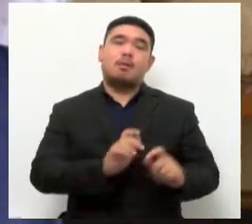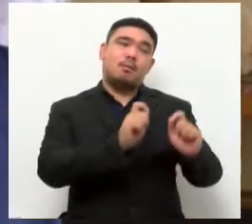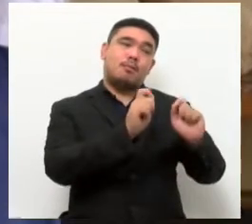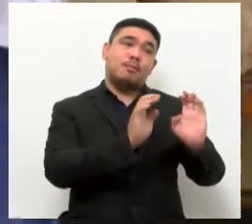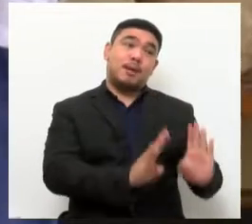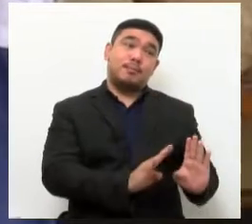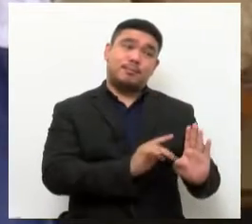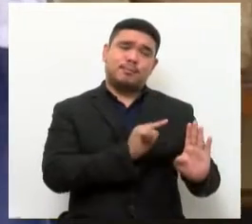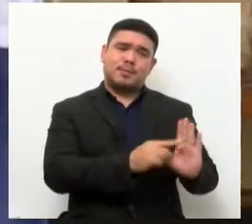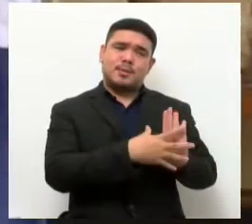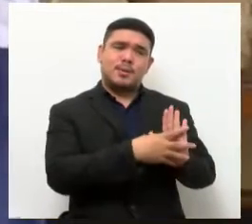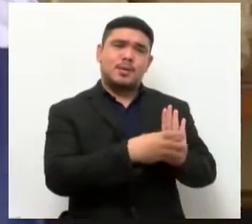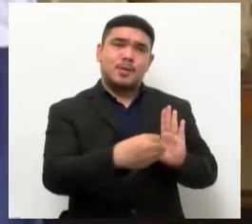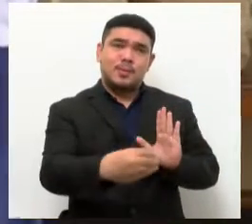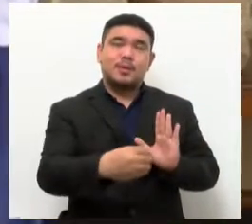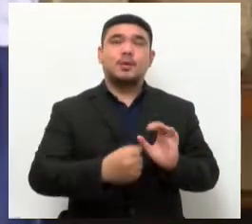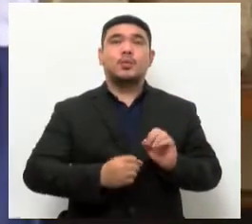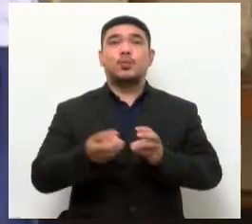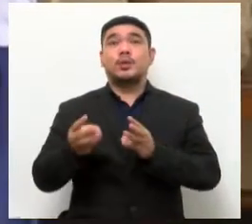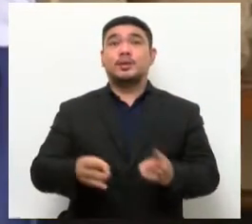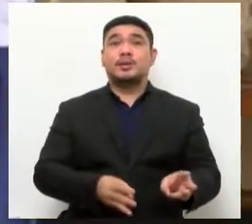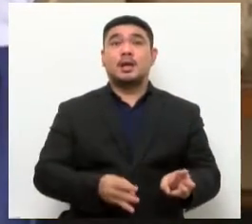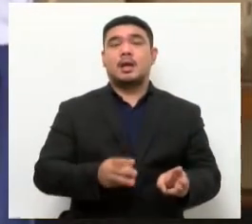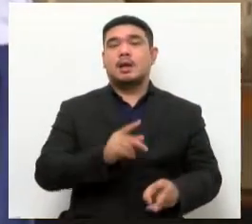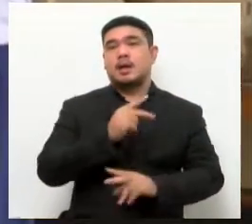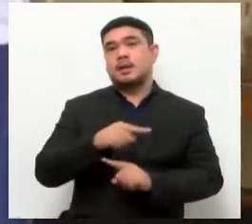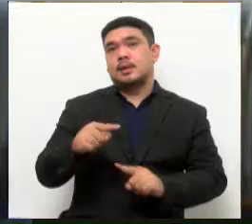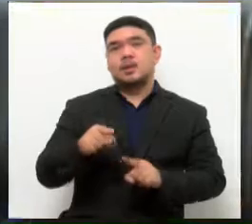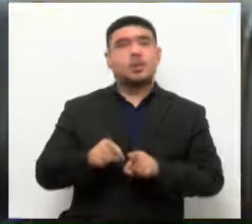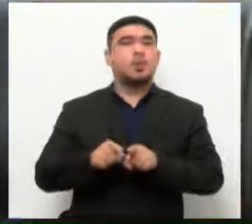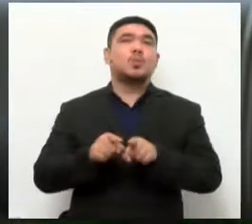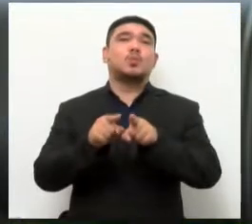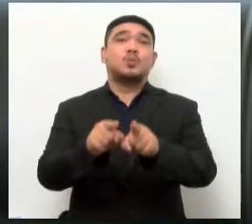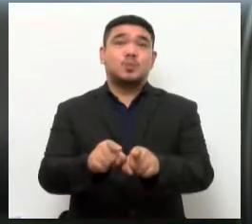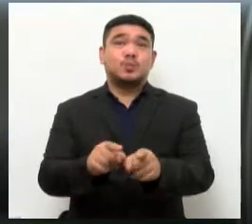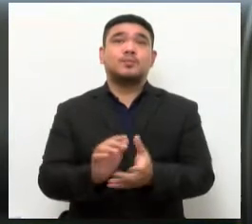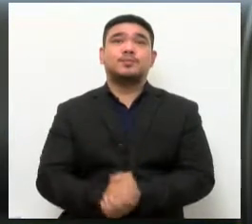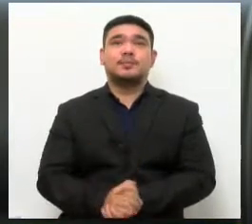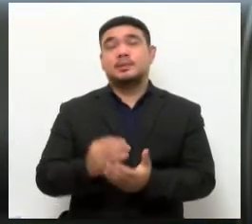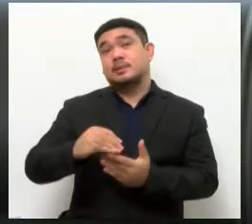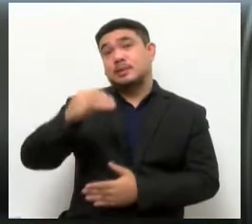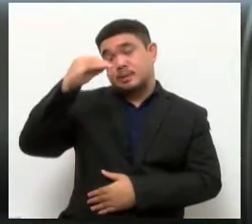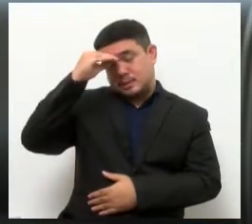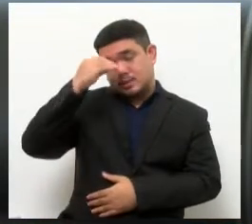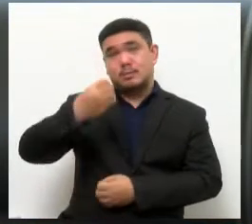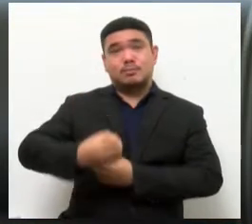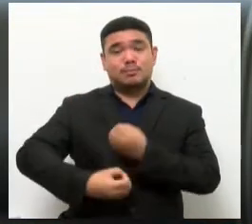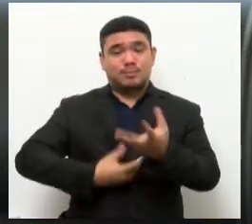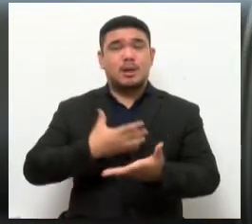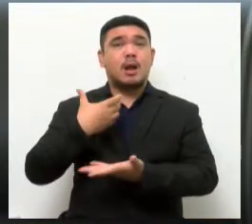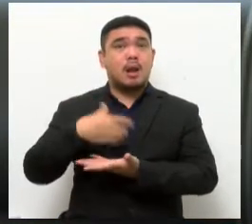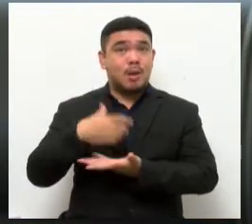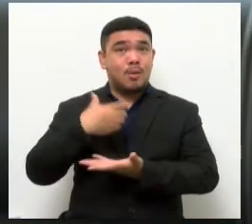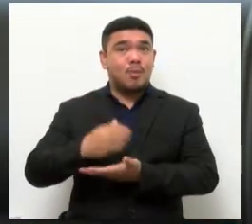ว้ได้เรียนรู้ทั้งวิชาหลักและวิชาภาษาอังกฤษควบคู่กันไปครับนักเรียนสามารถเล่าเนื้อหาสาระ